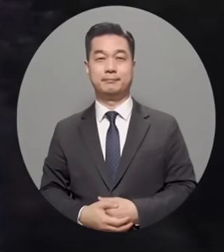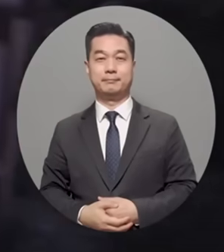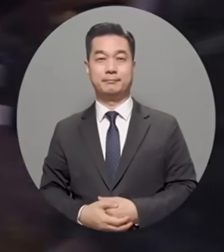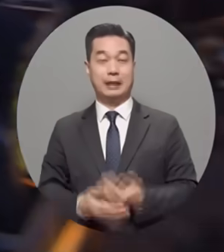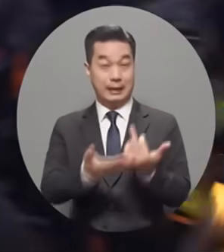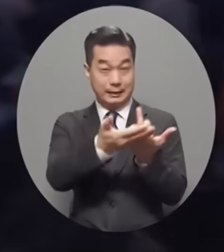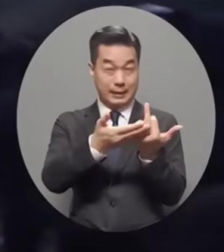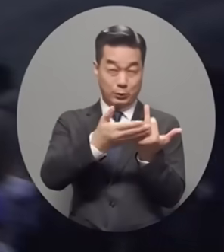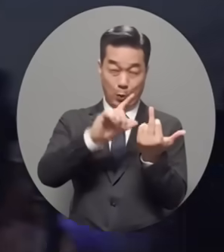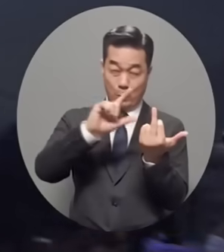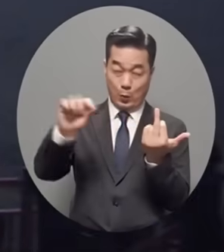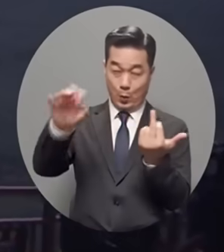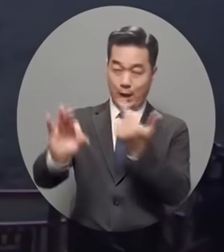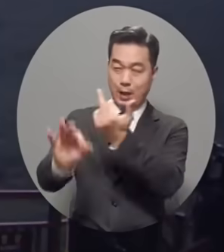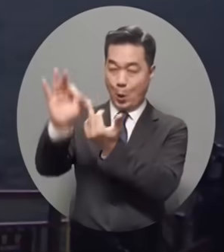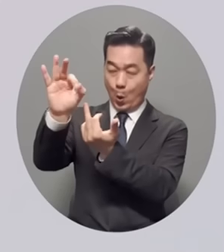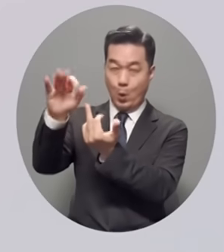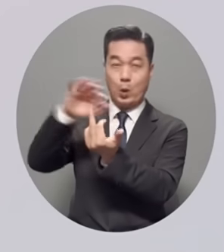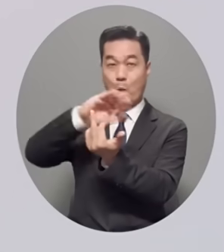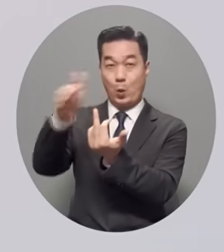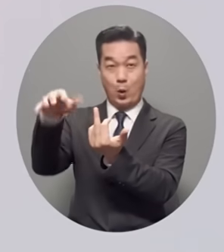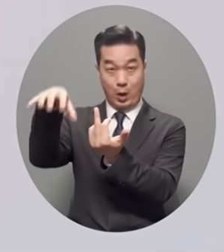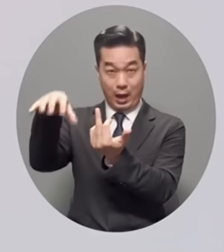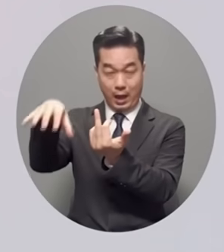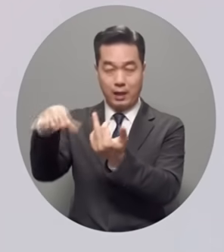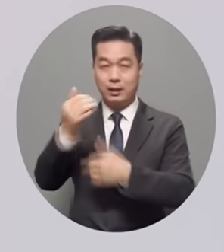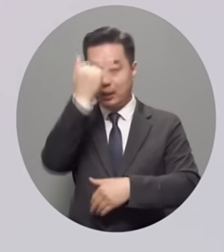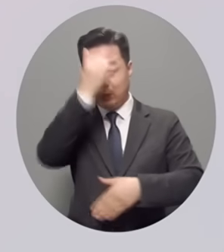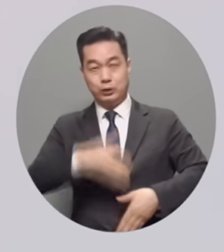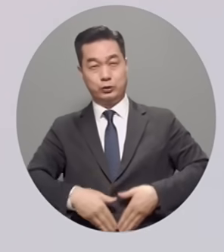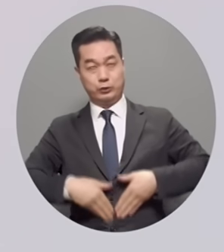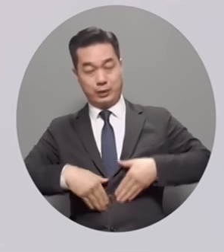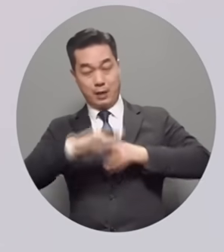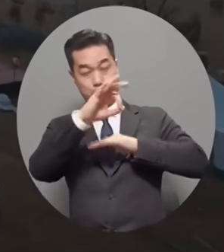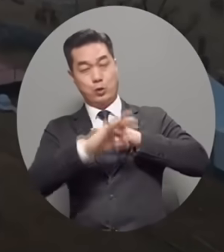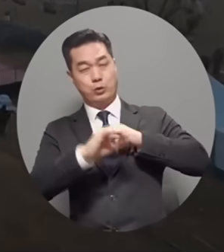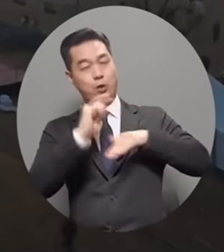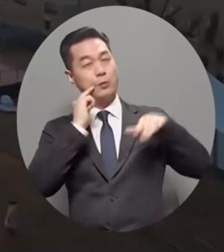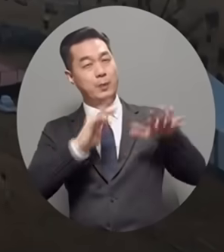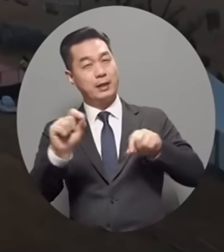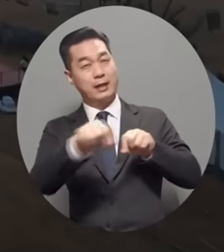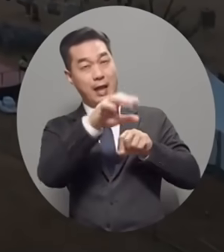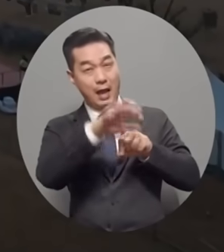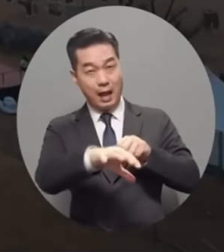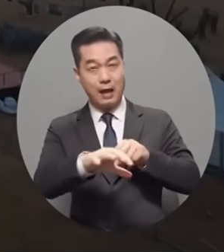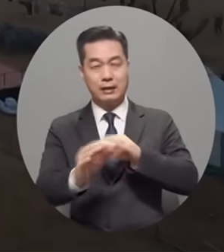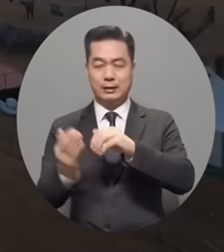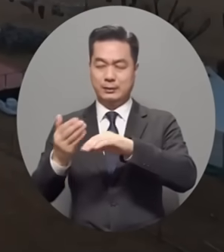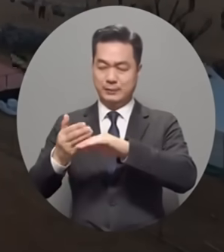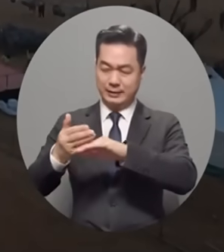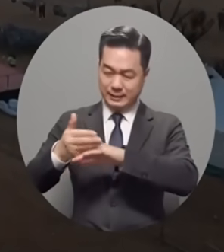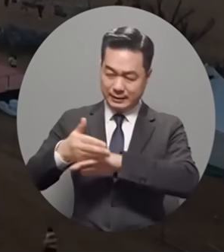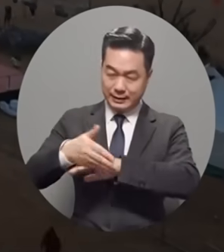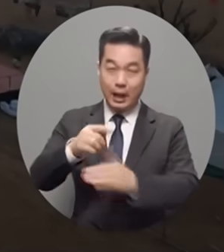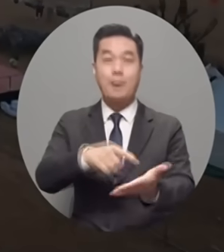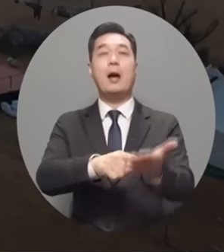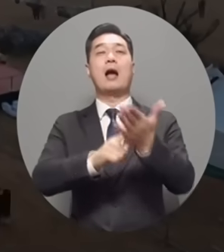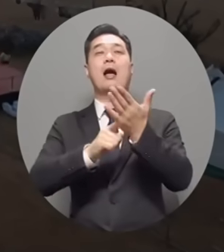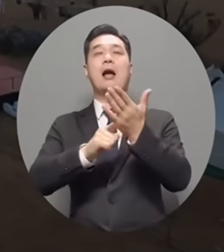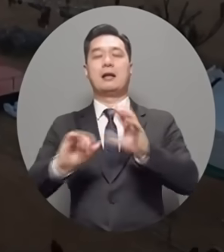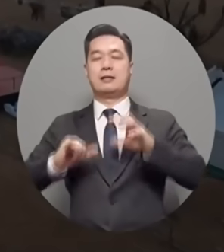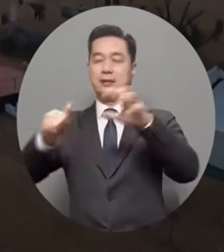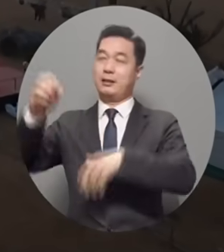제주도 끝 성산 일출봉과 충남 서쪽 끝의 바닷가 마을에서도 태양은 늦게나마 모습을 드러내며 세상을